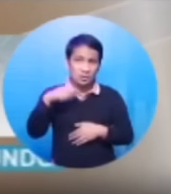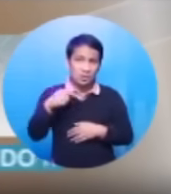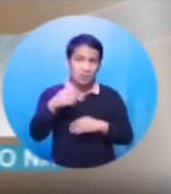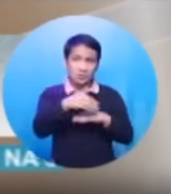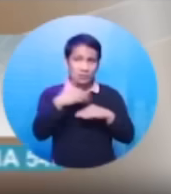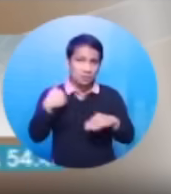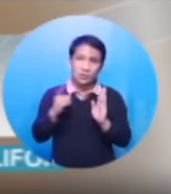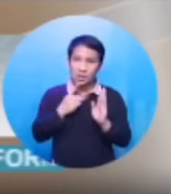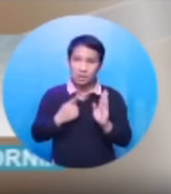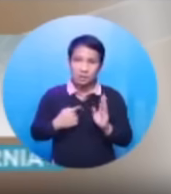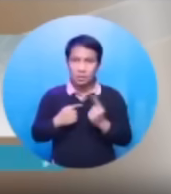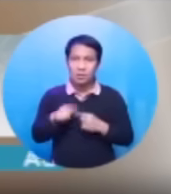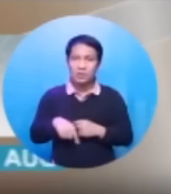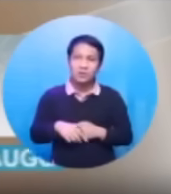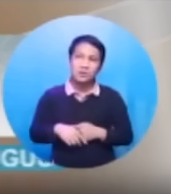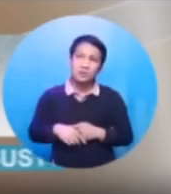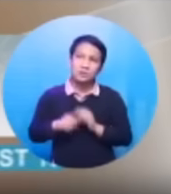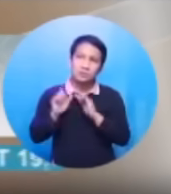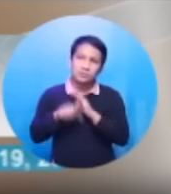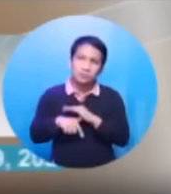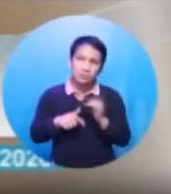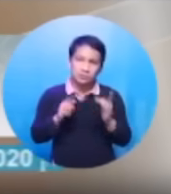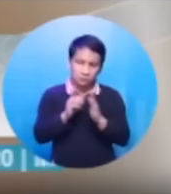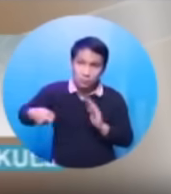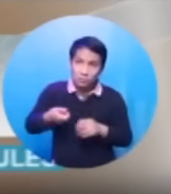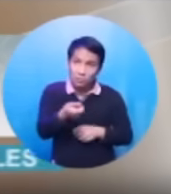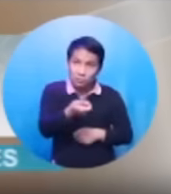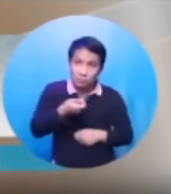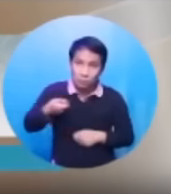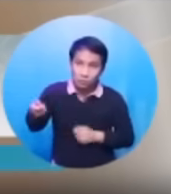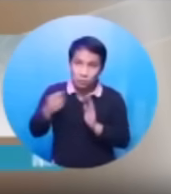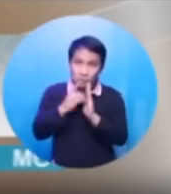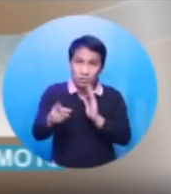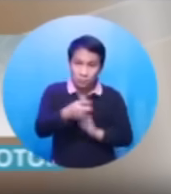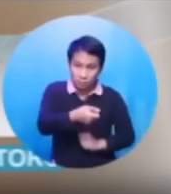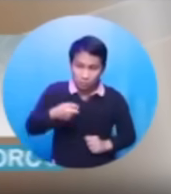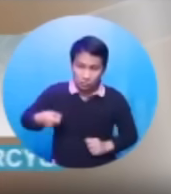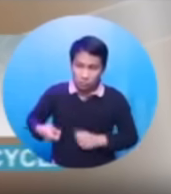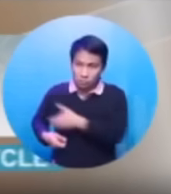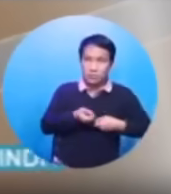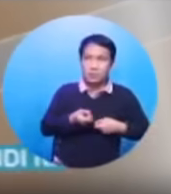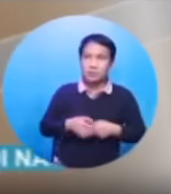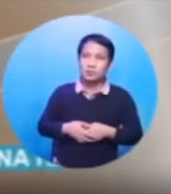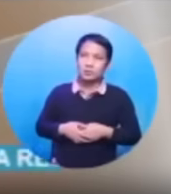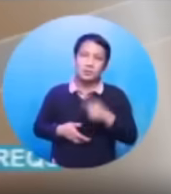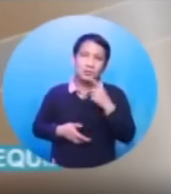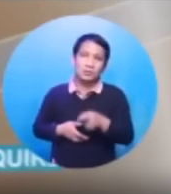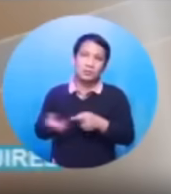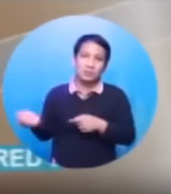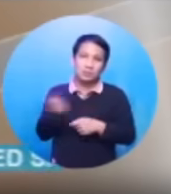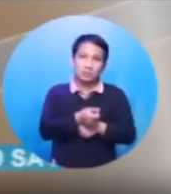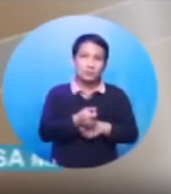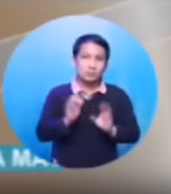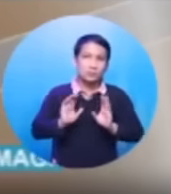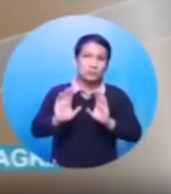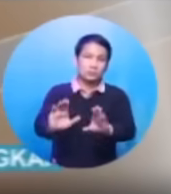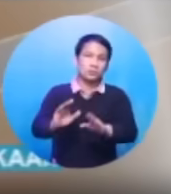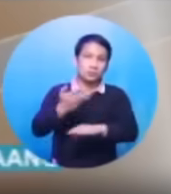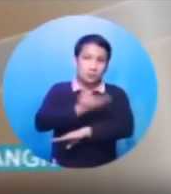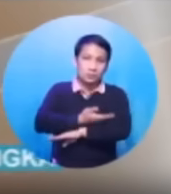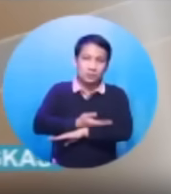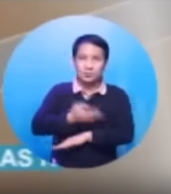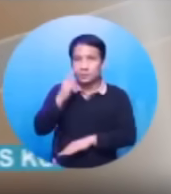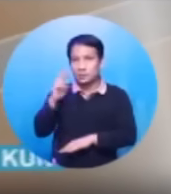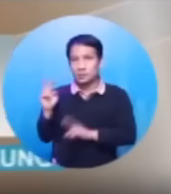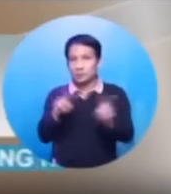pinto, kaya binuksan ko. Okay. Sakto po, pagbukas ko ng pinto, hinatak po ako ng Angelica. Tapos, binalad niya po ako sa may higaan. Nakita po ng